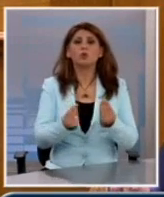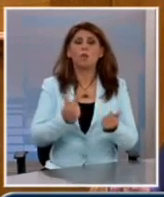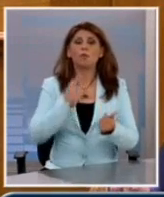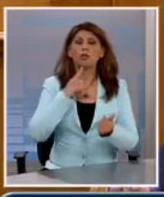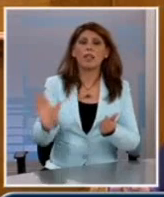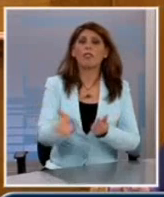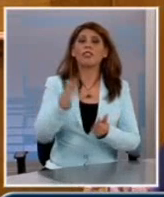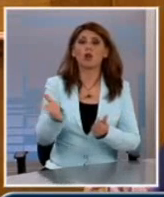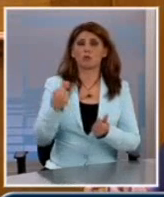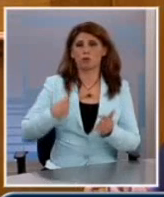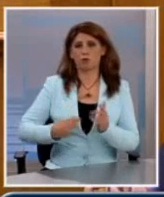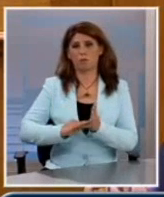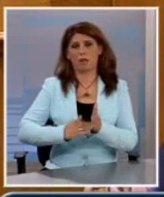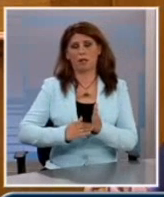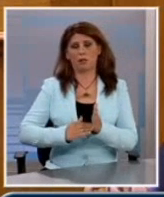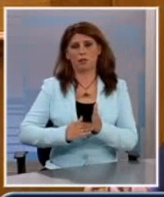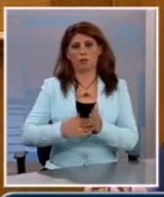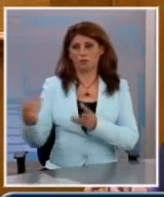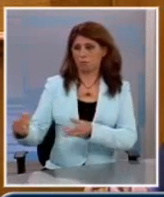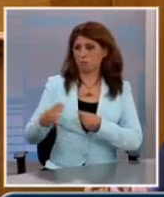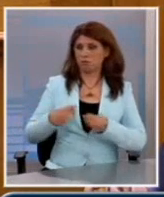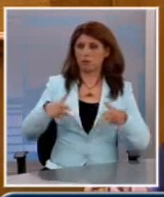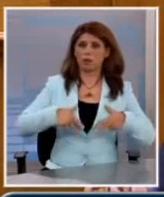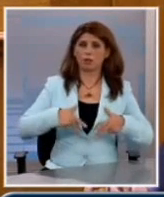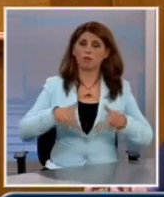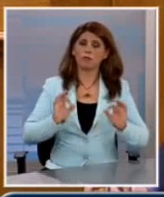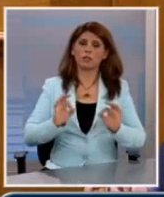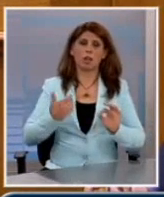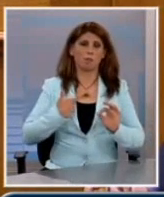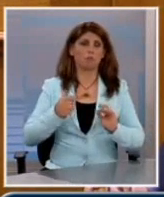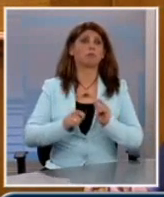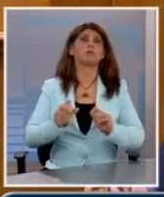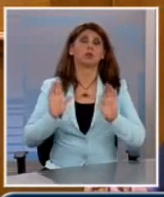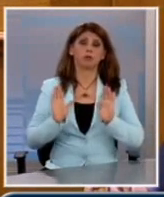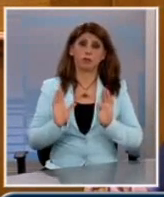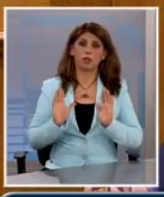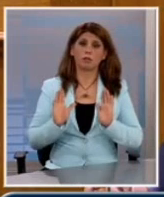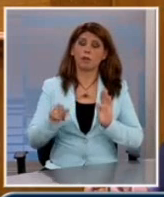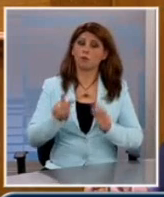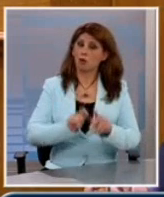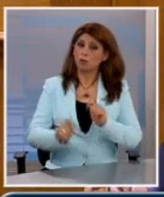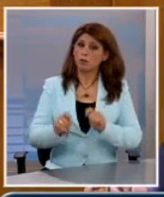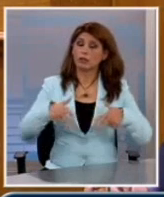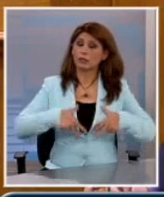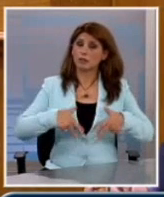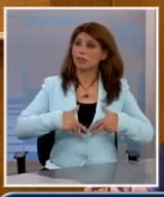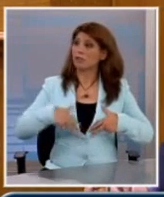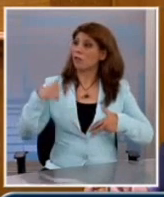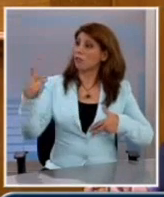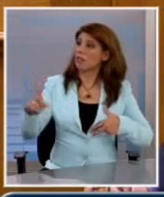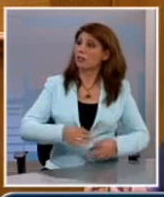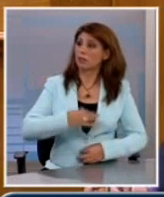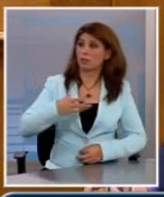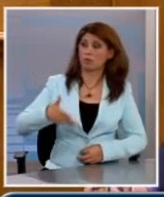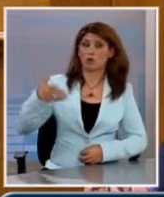Παραλάβαμε ένα κράτος που βεβαίως δεν είναι δικό μας δημιούργημα, ήταν δημιούργημα των κυβερνήσεών σας, κύριε